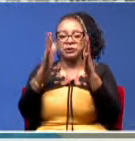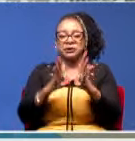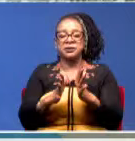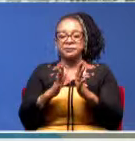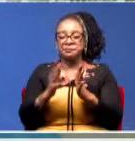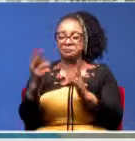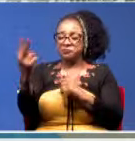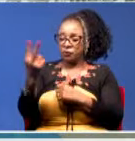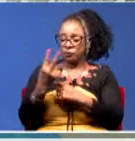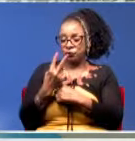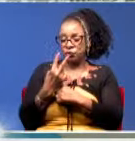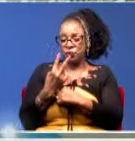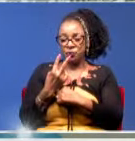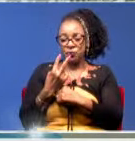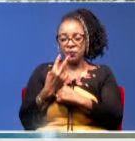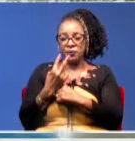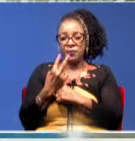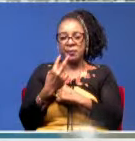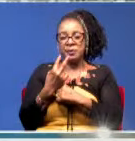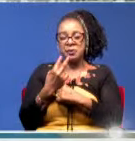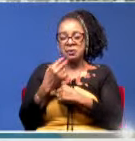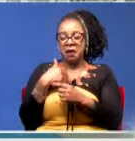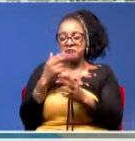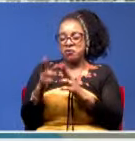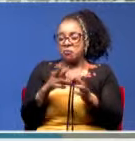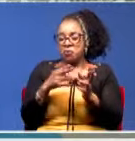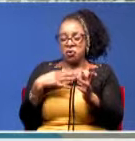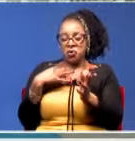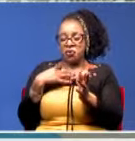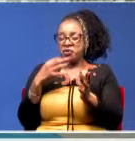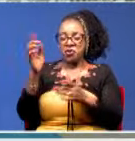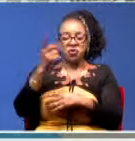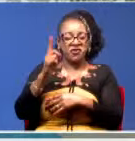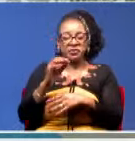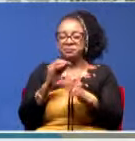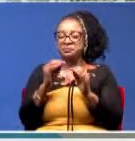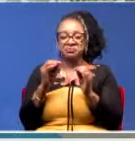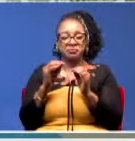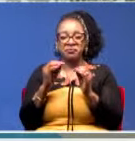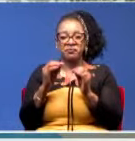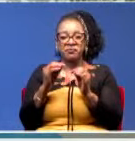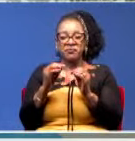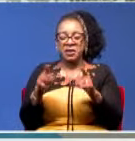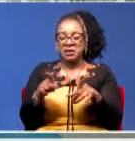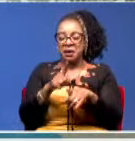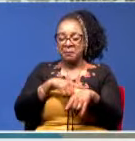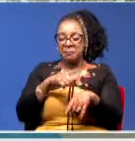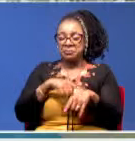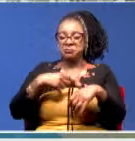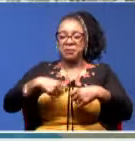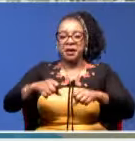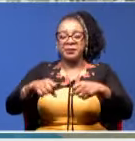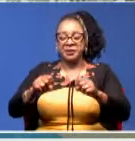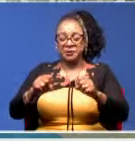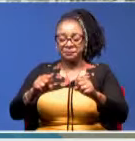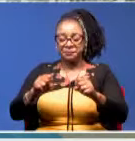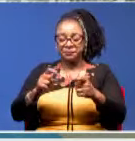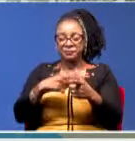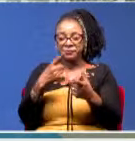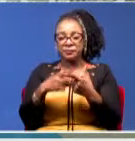wawili, wamevaa civilian, hawajavaa uniform. Wakiwa juu ya pikipiki.